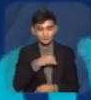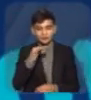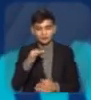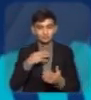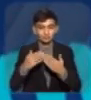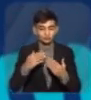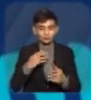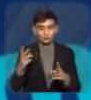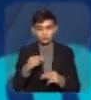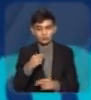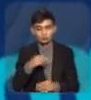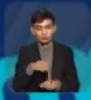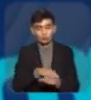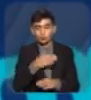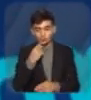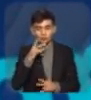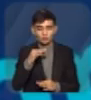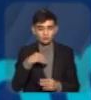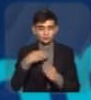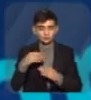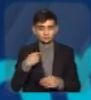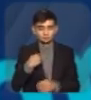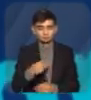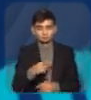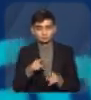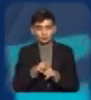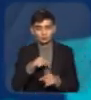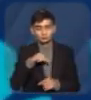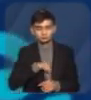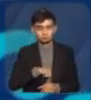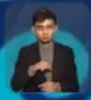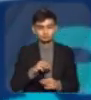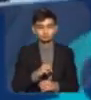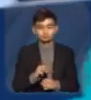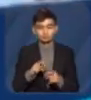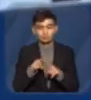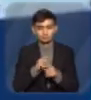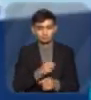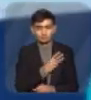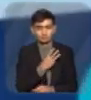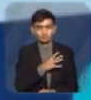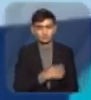пообщаться, даже недолго, это вообще взрыв эмоций, это было очень круто и классно.